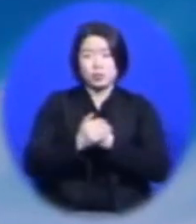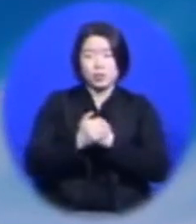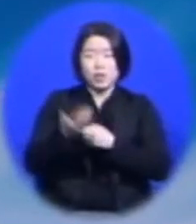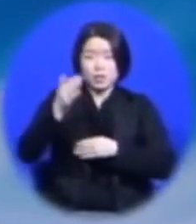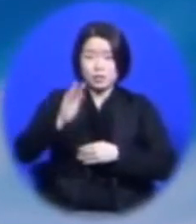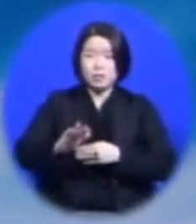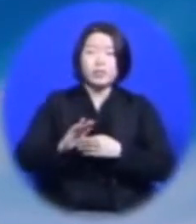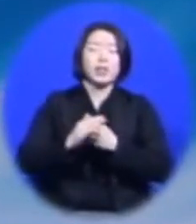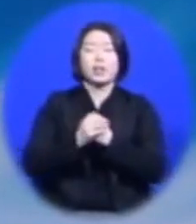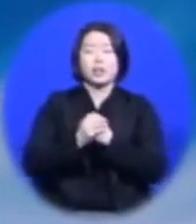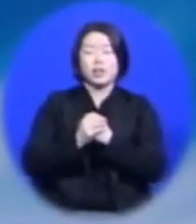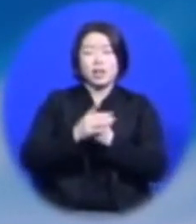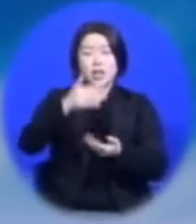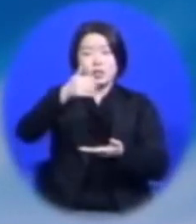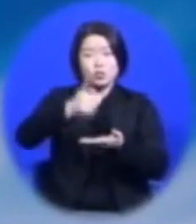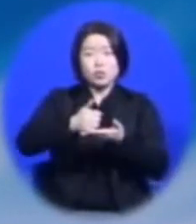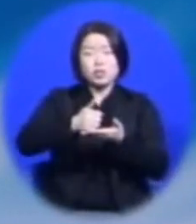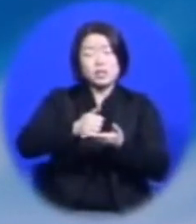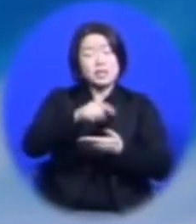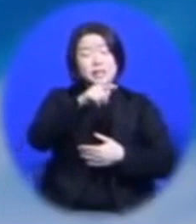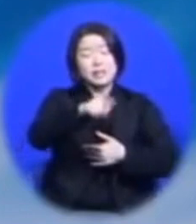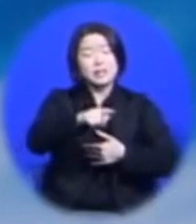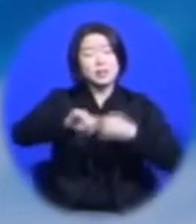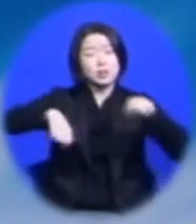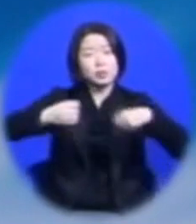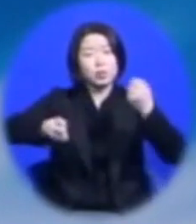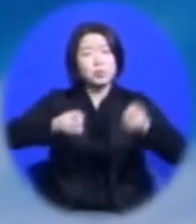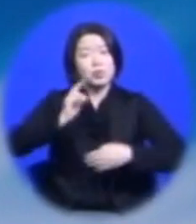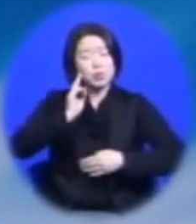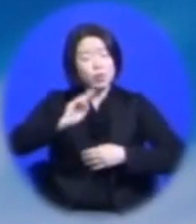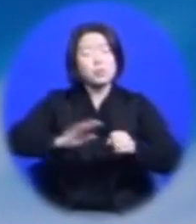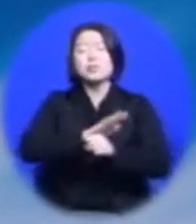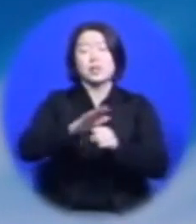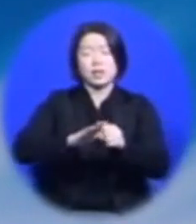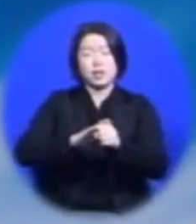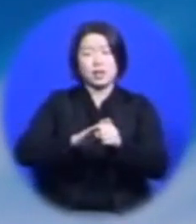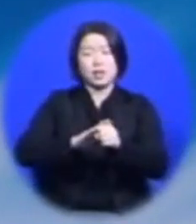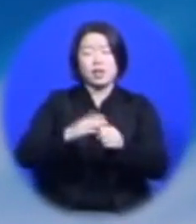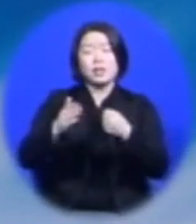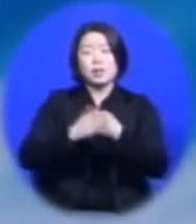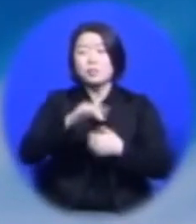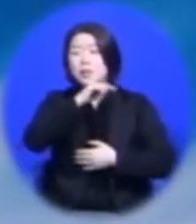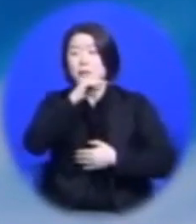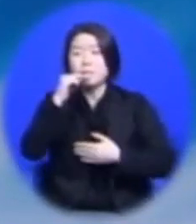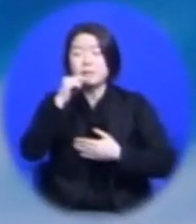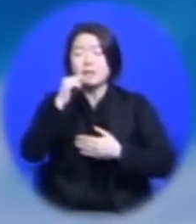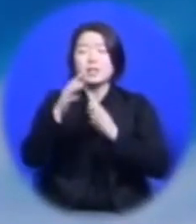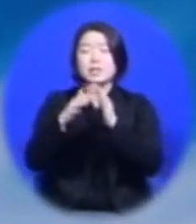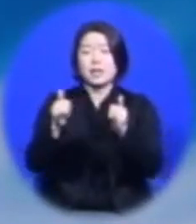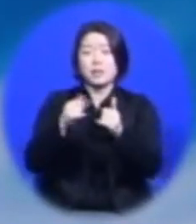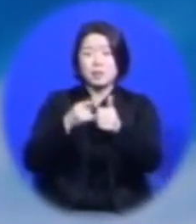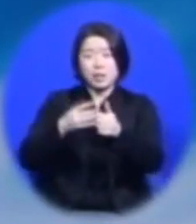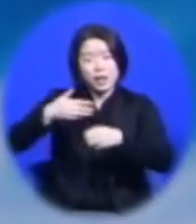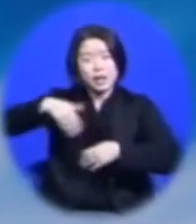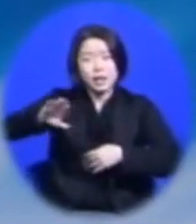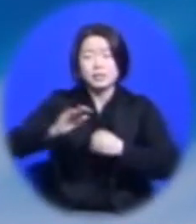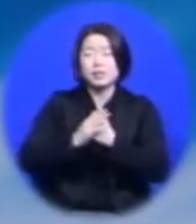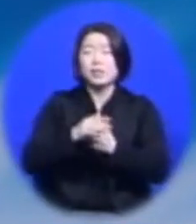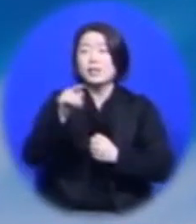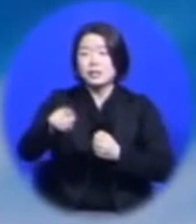그런데 주인이 너무 그 짐승을 사랑했기 때문에 피해를 당한 사람에게 가서